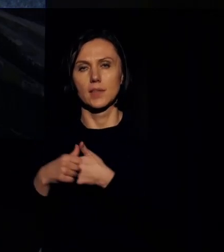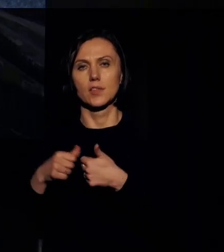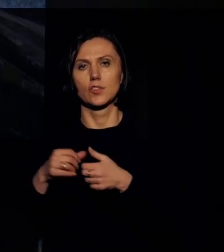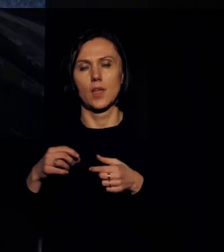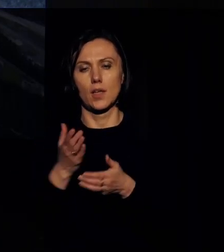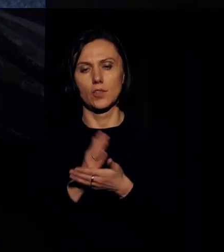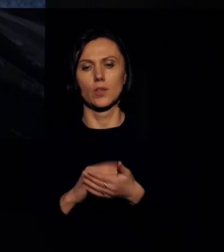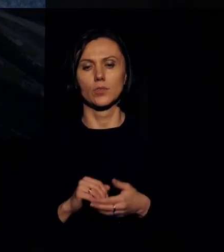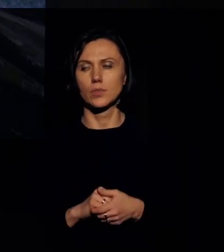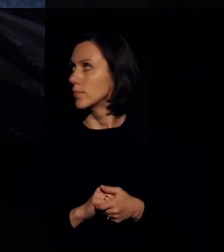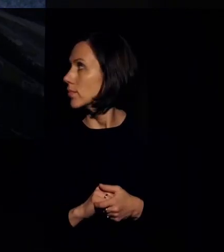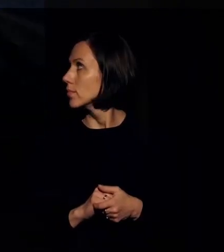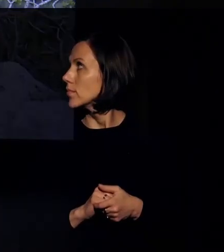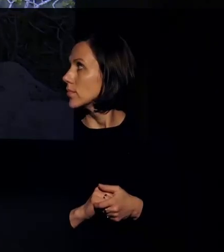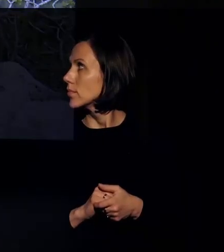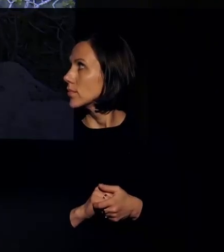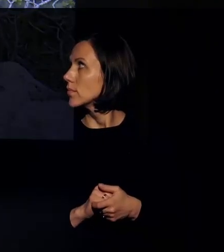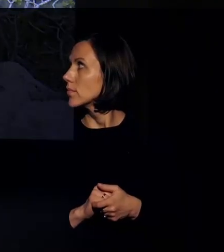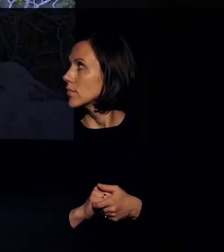ląży.